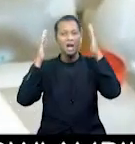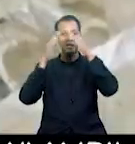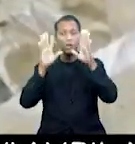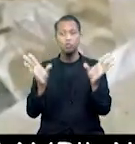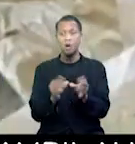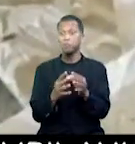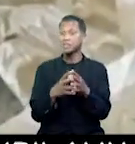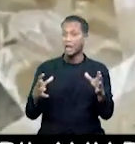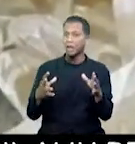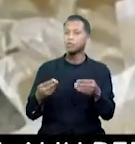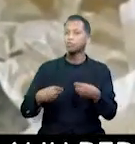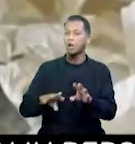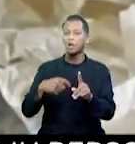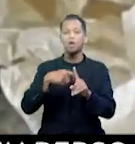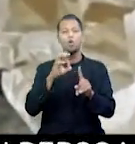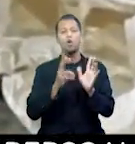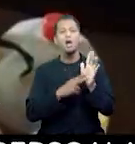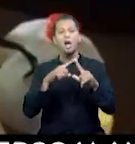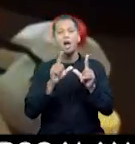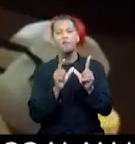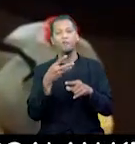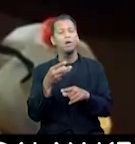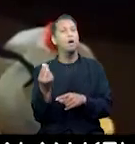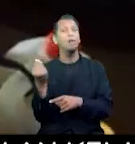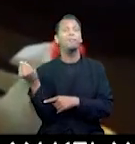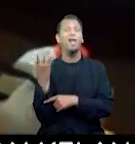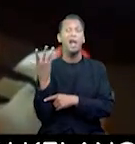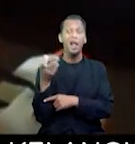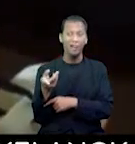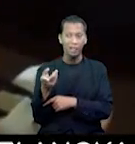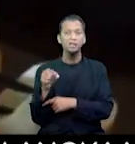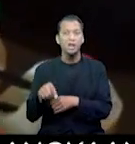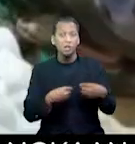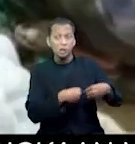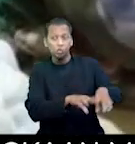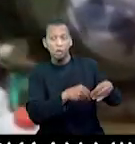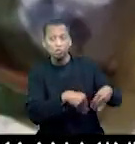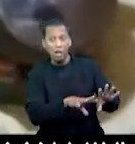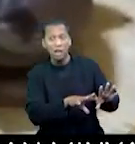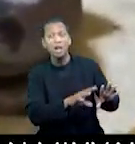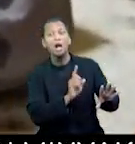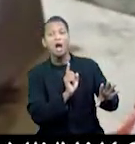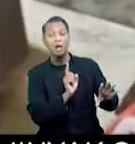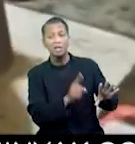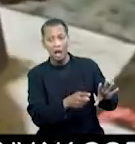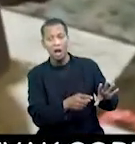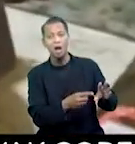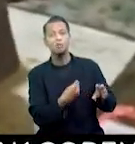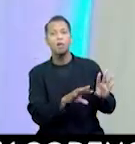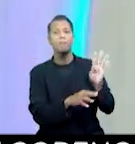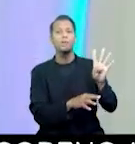di Konawe dengan harga yang lebih tinggi. Bahkan para pedagang kedapatan menjual minyak goreng seharga Rp40.000 per liter.